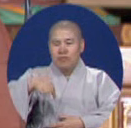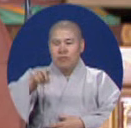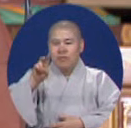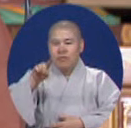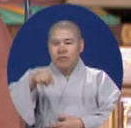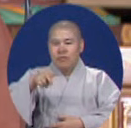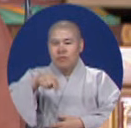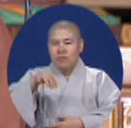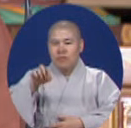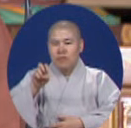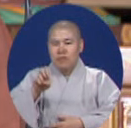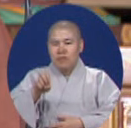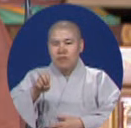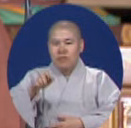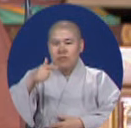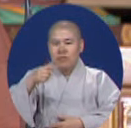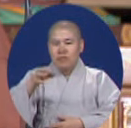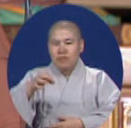무심